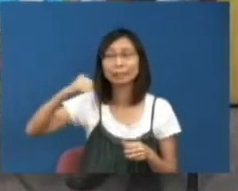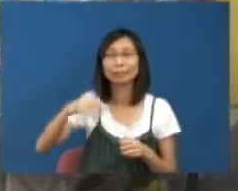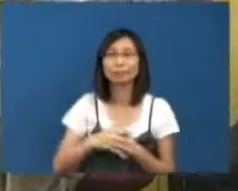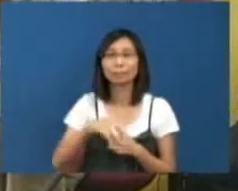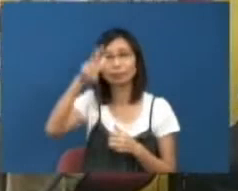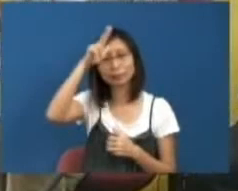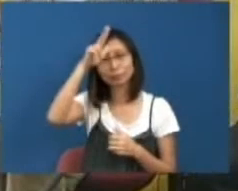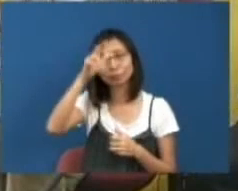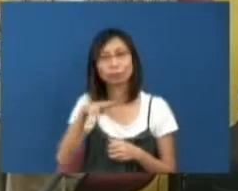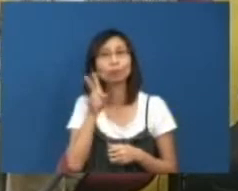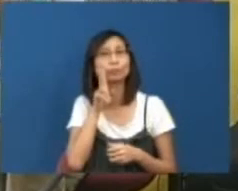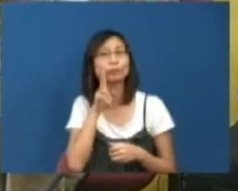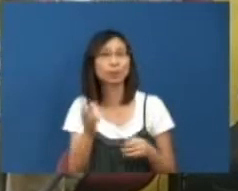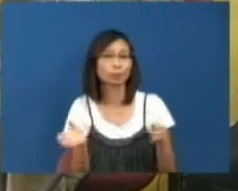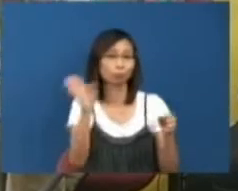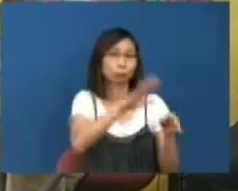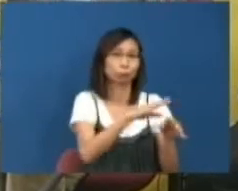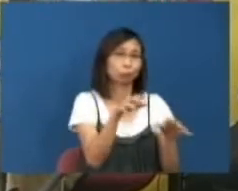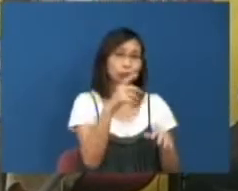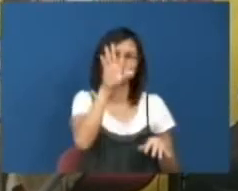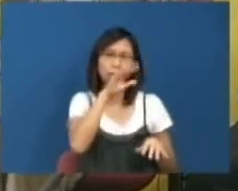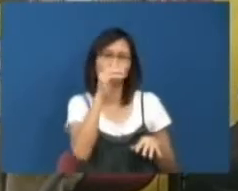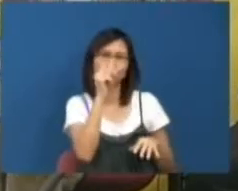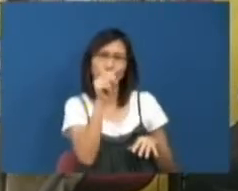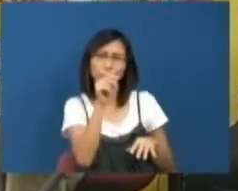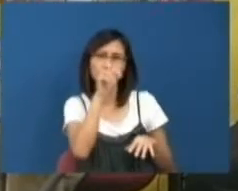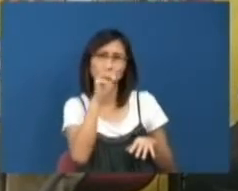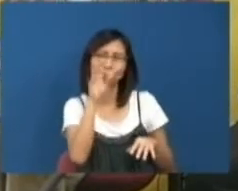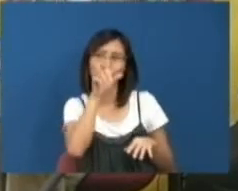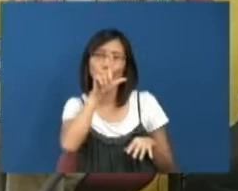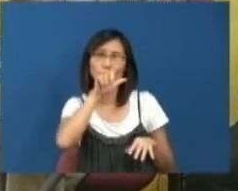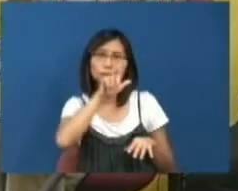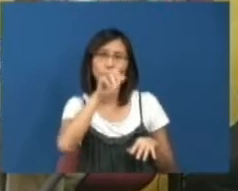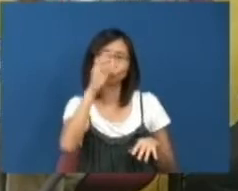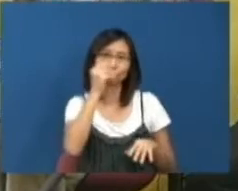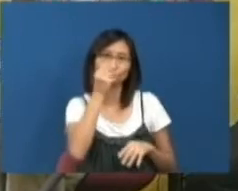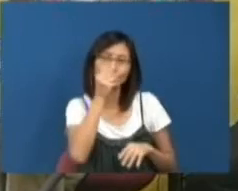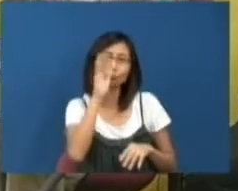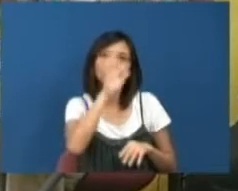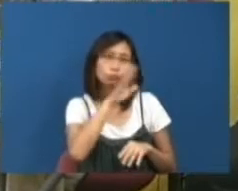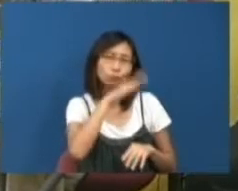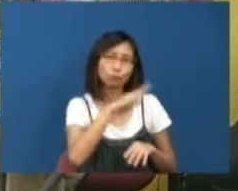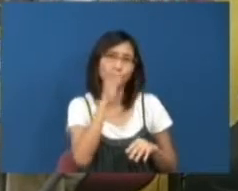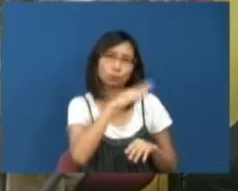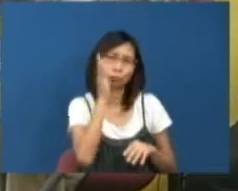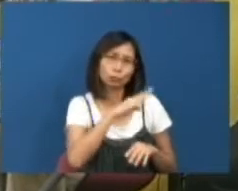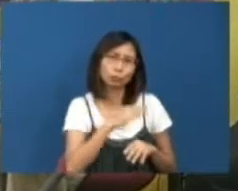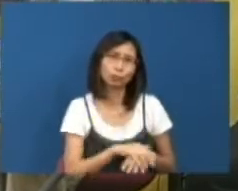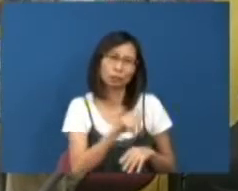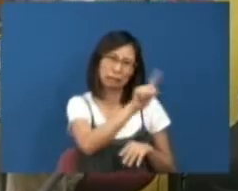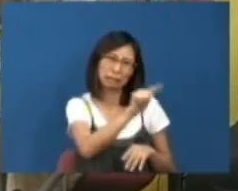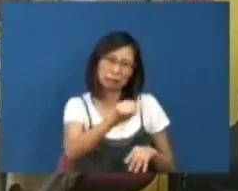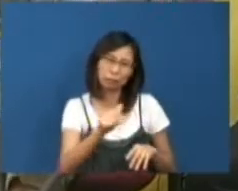如包括堆填區咁咧，佢排放出嚟嘅 methane 咧，嗰個沼氣咧，佢係比能源。氧氣